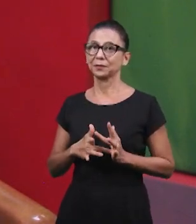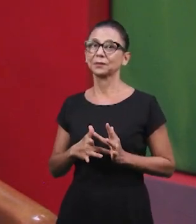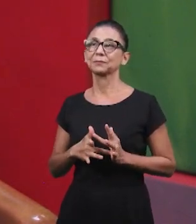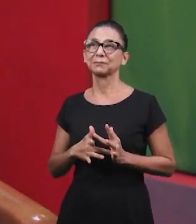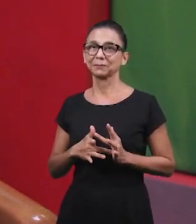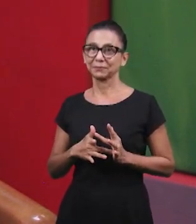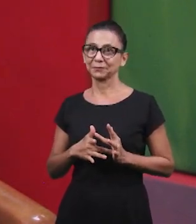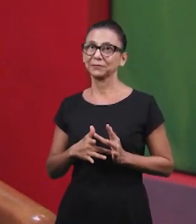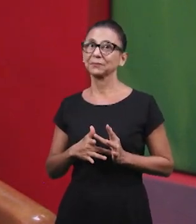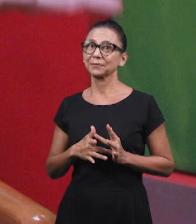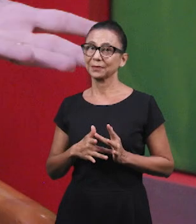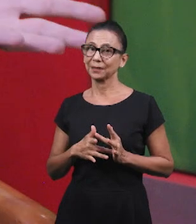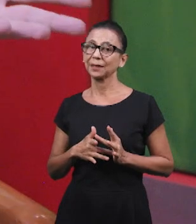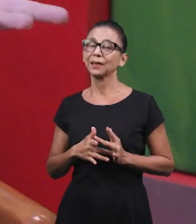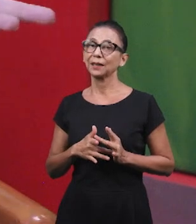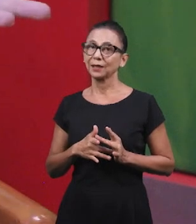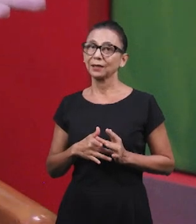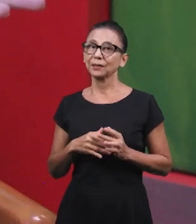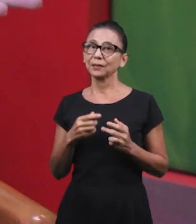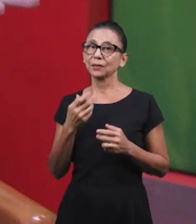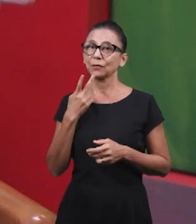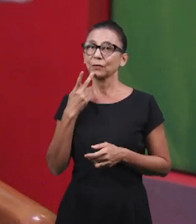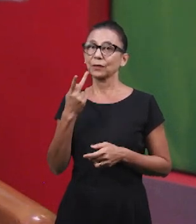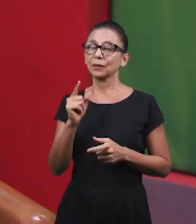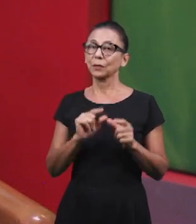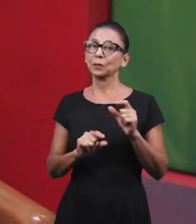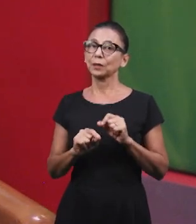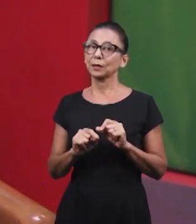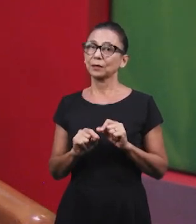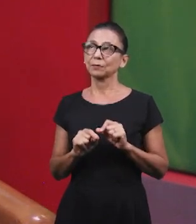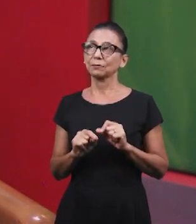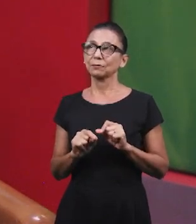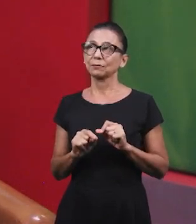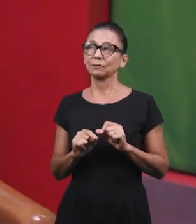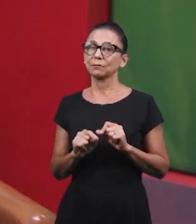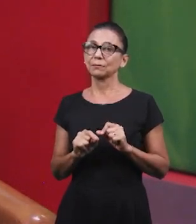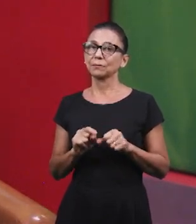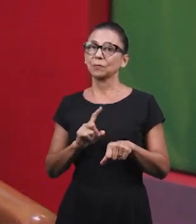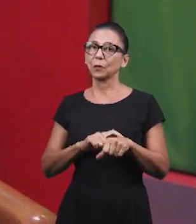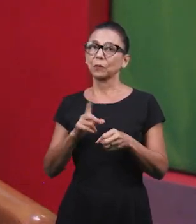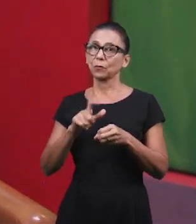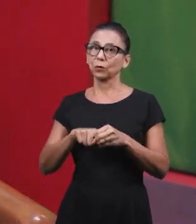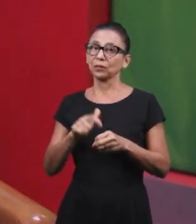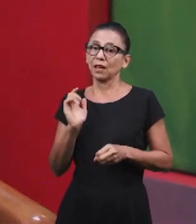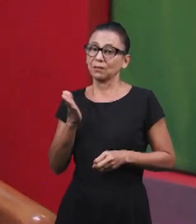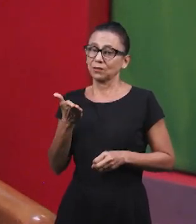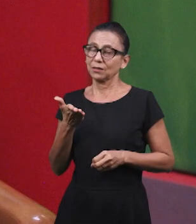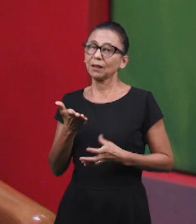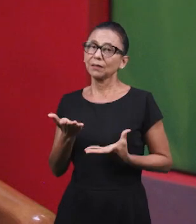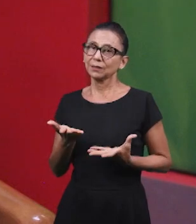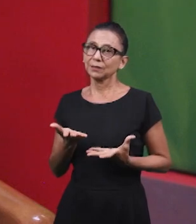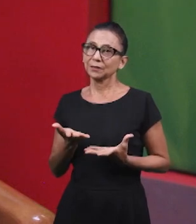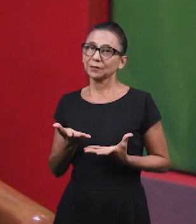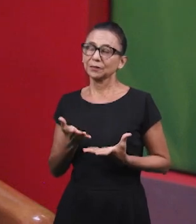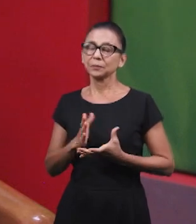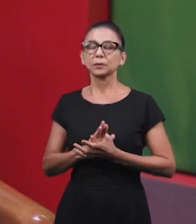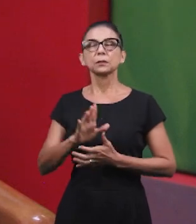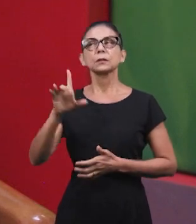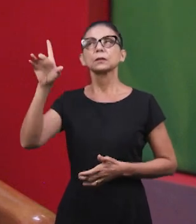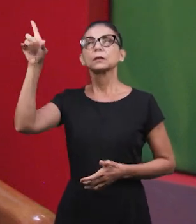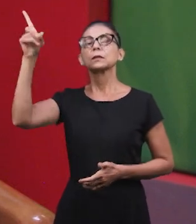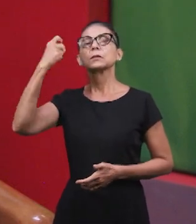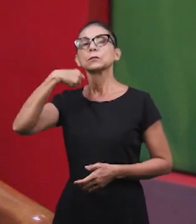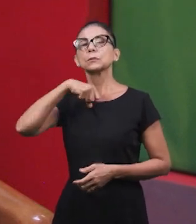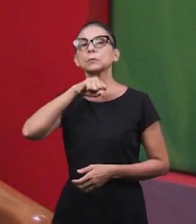revenir. Mais maintenant, c'est dans le temps de Dieu le Père. C'est le seul qui connaît le jour et l'heure. Et pour cette